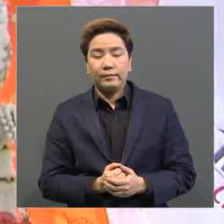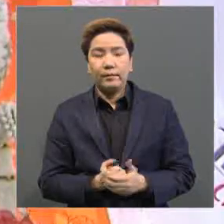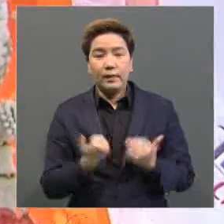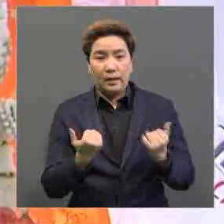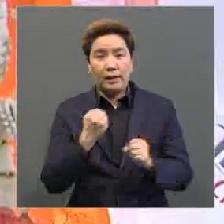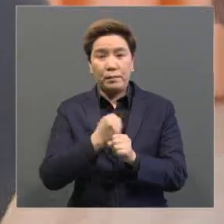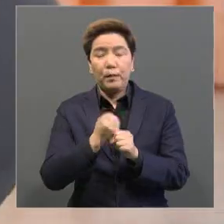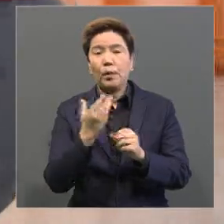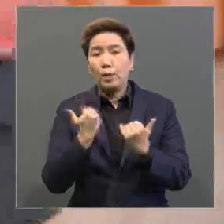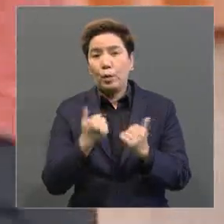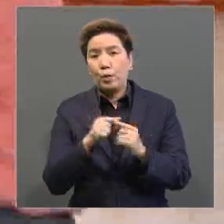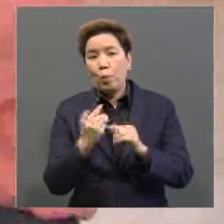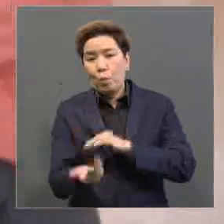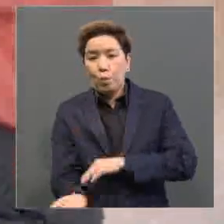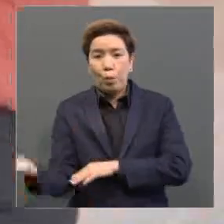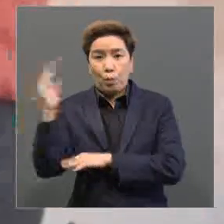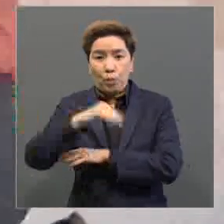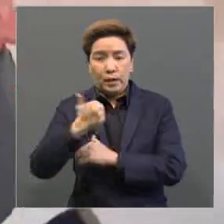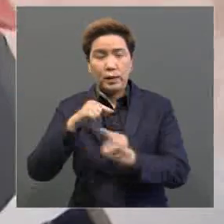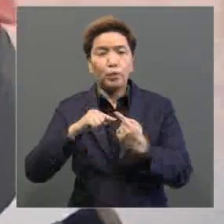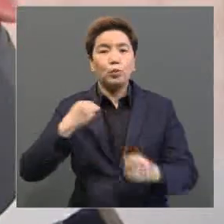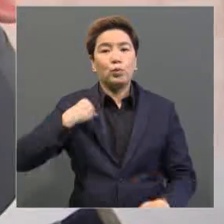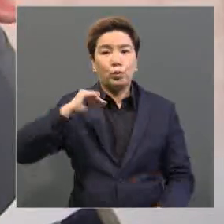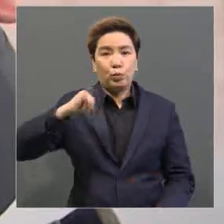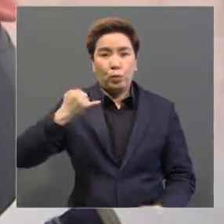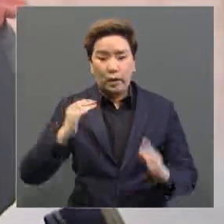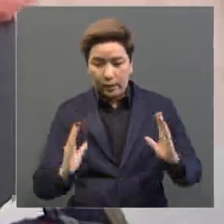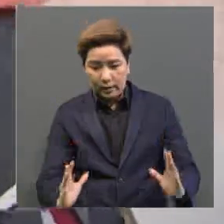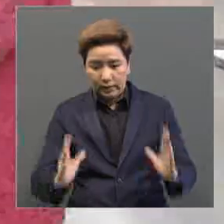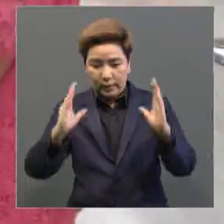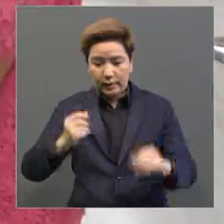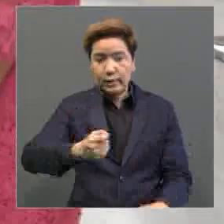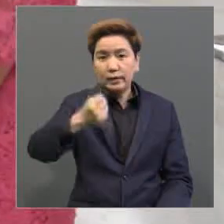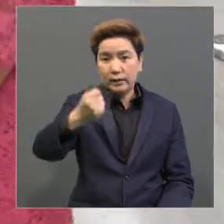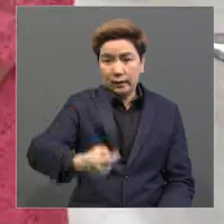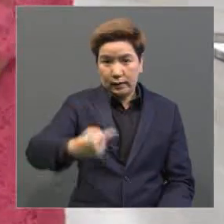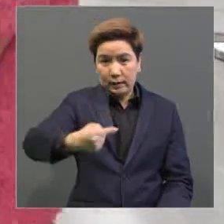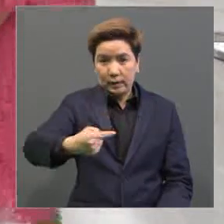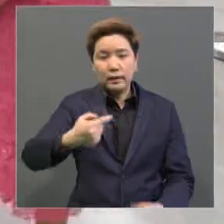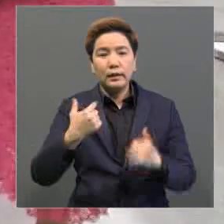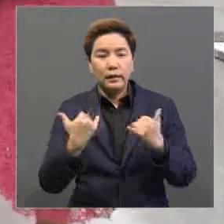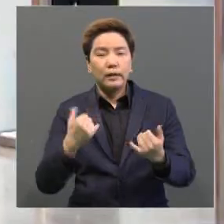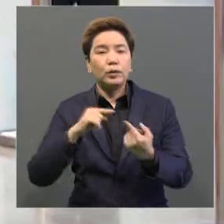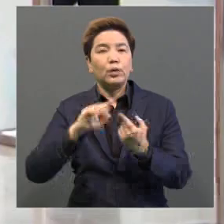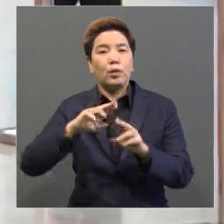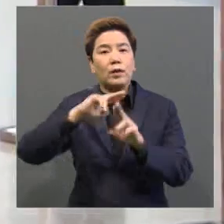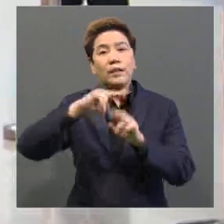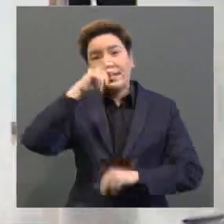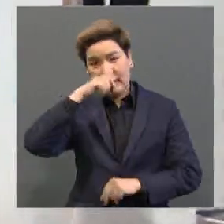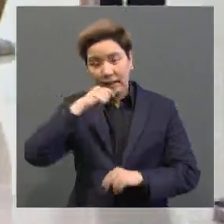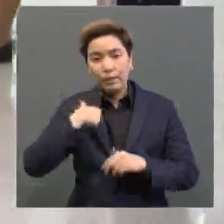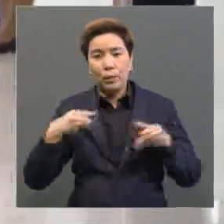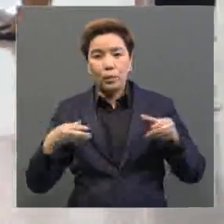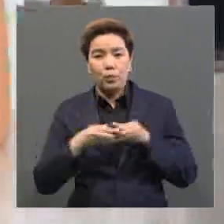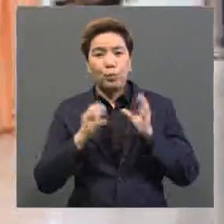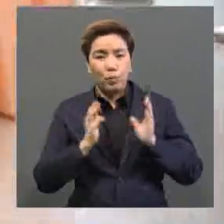ตลอดทั้งวันนี้นะครับที่บริเวณชั้น1อาคารภูมิสิริมังคลานุสรณ์โรงพยาบาลจุฬาลงกรณ์สภากาชาดไทย